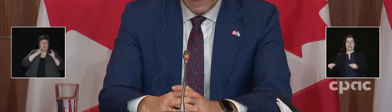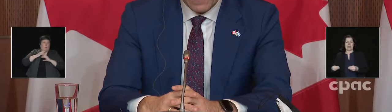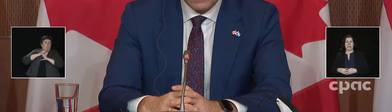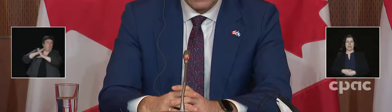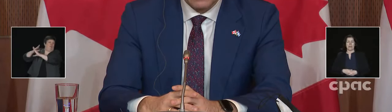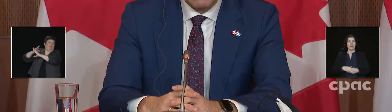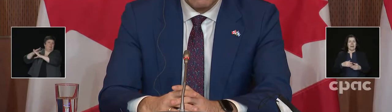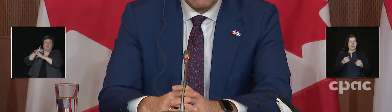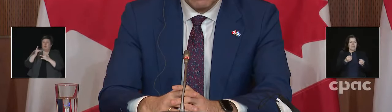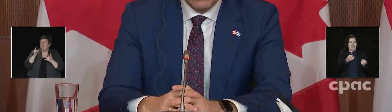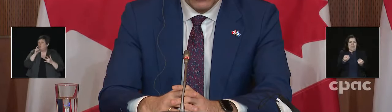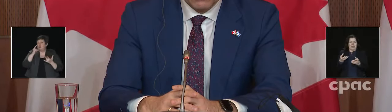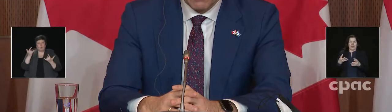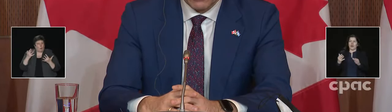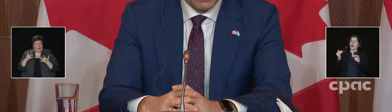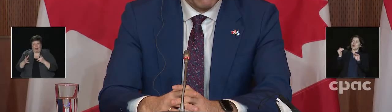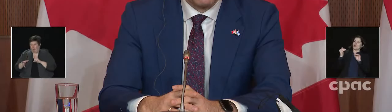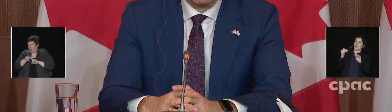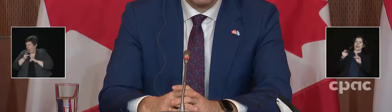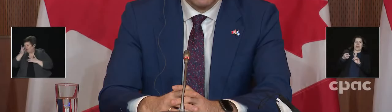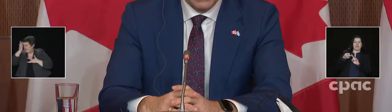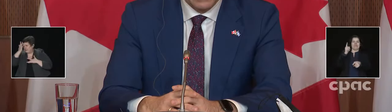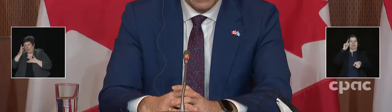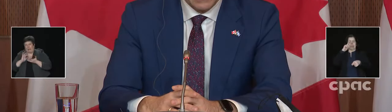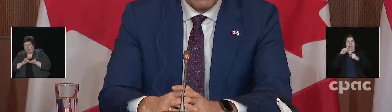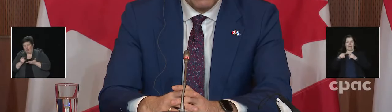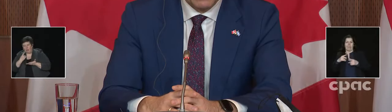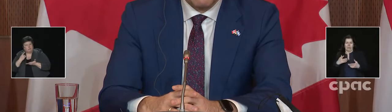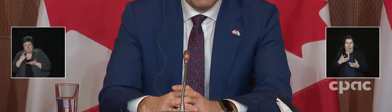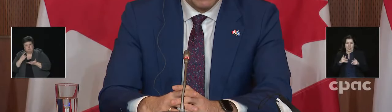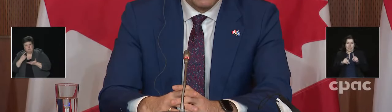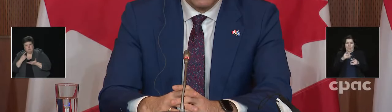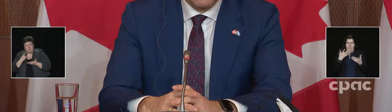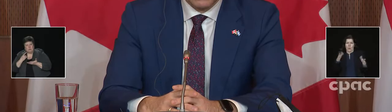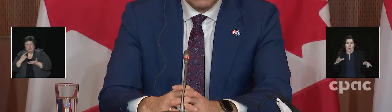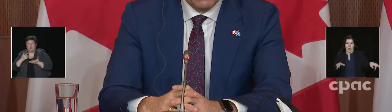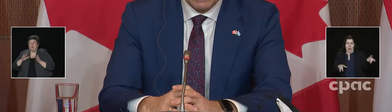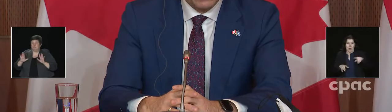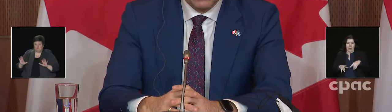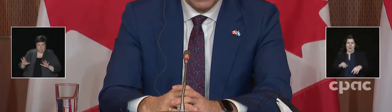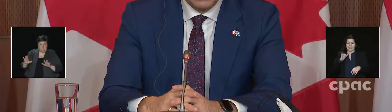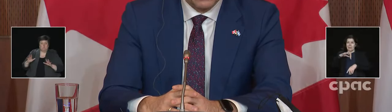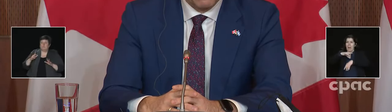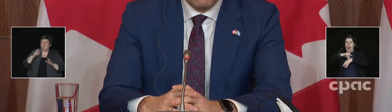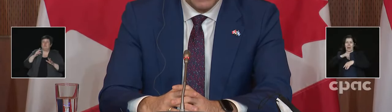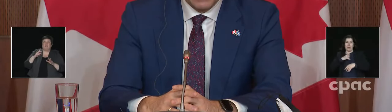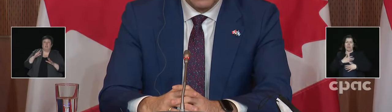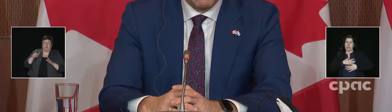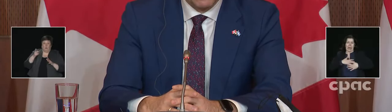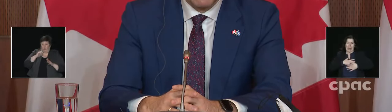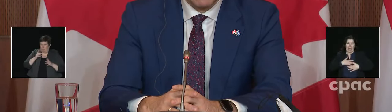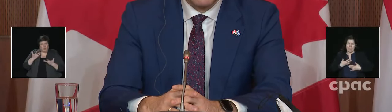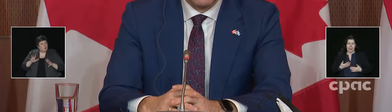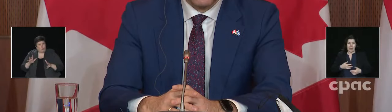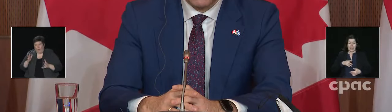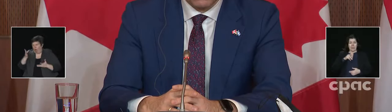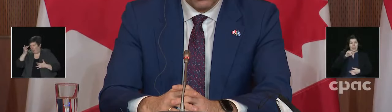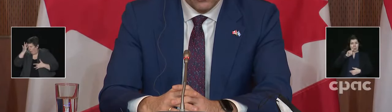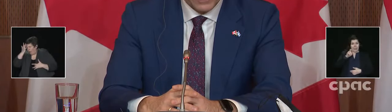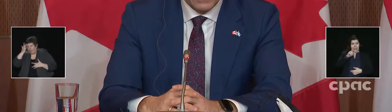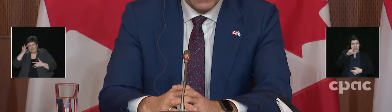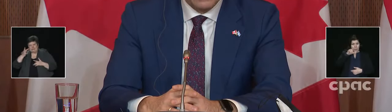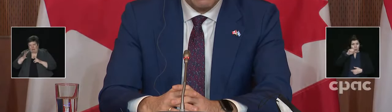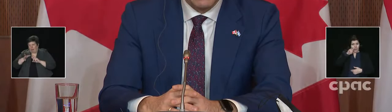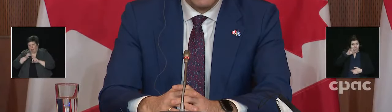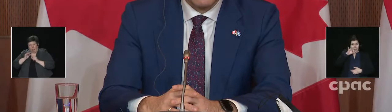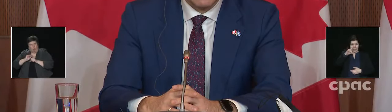sévère, non seulement parce que ce n'est pas du tout agréable, mais parce que le Paxlovid ne garantit pas que la personne va être